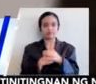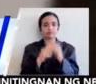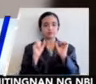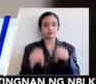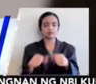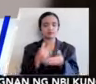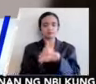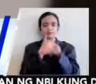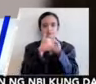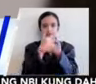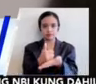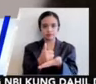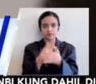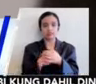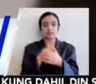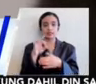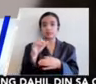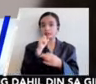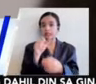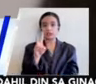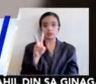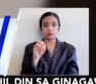if not 2025, 2029 dahil